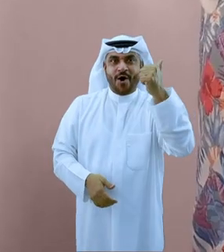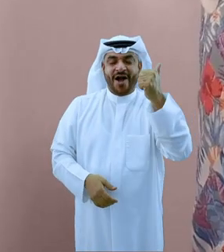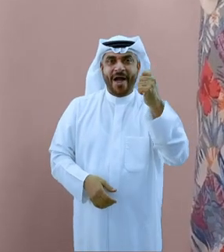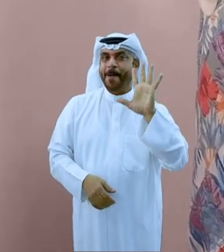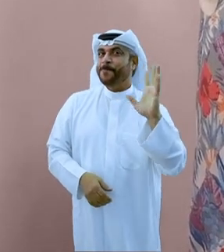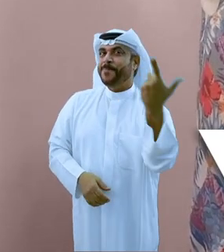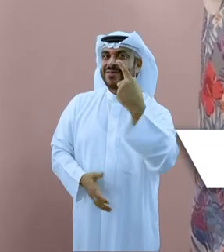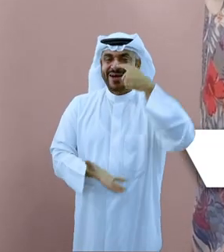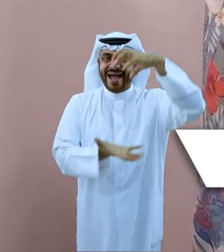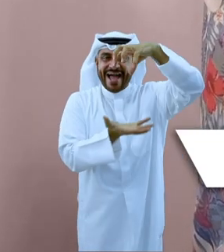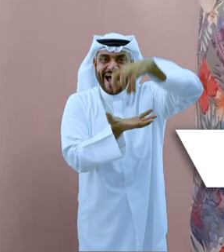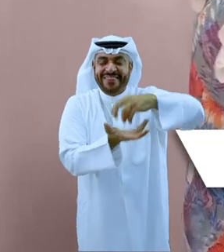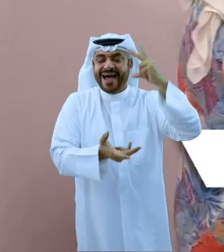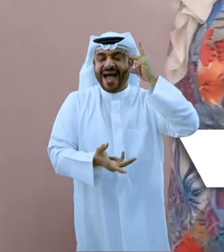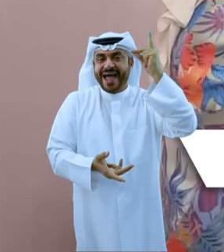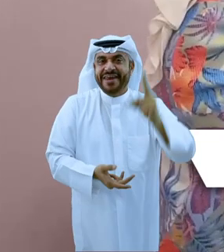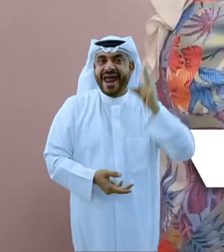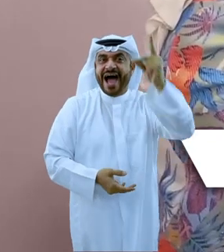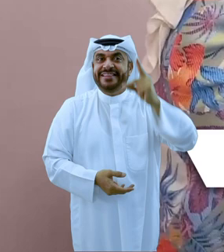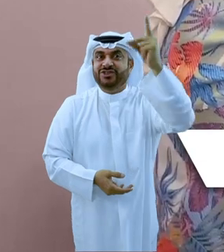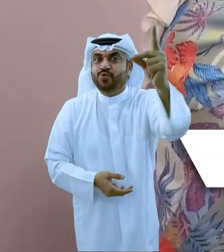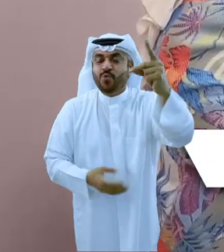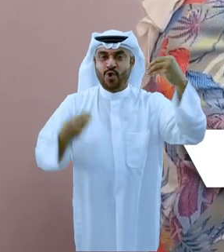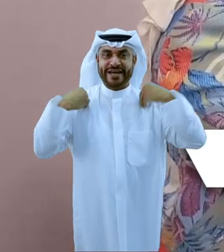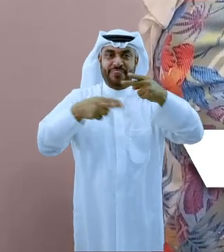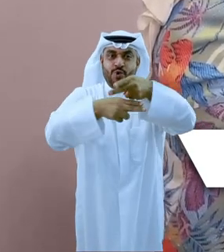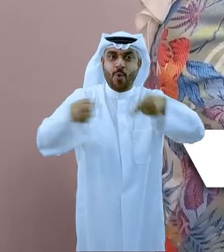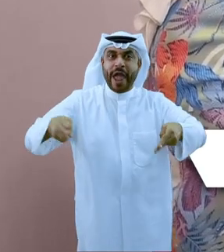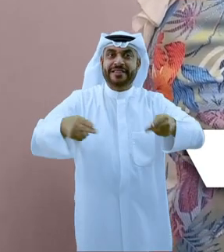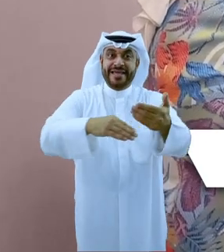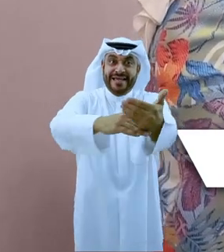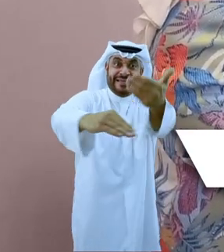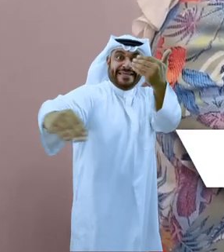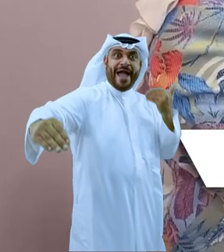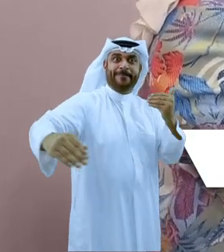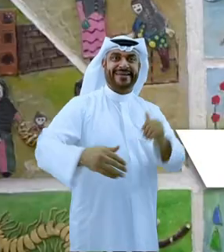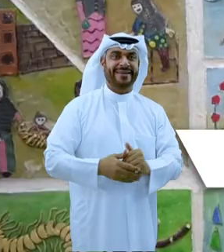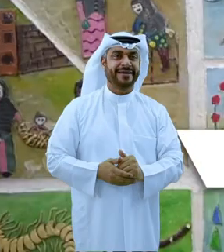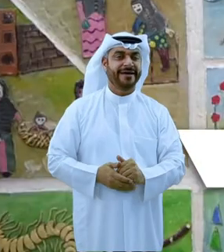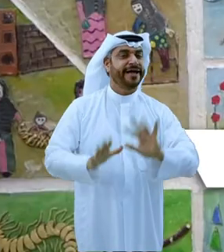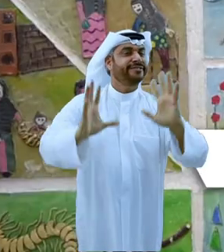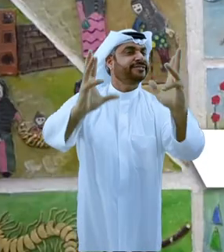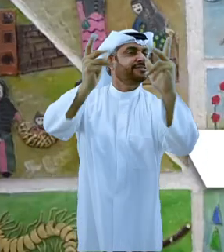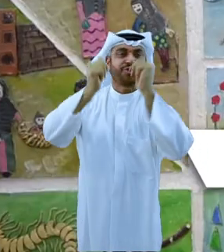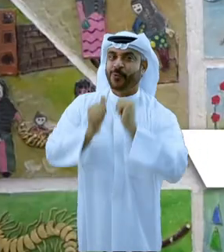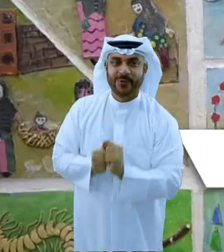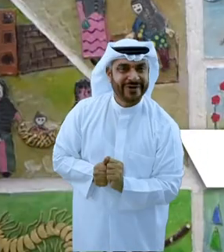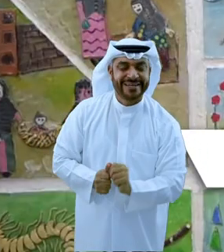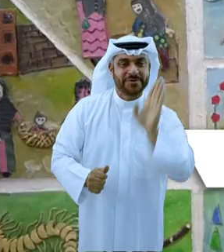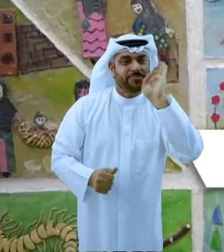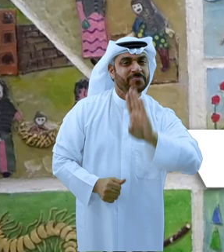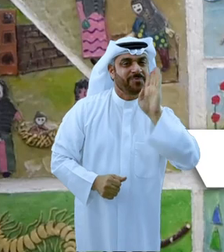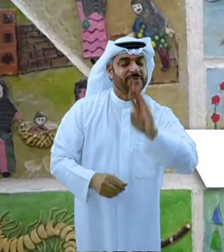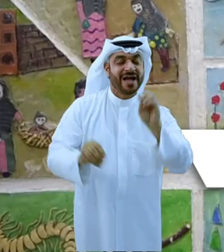تلافياً لهذا الأمر قام أعضاء مجلس إدارة نادي الطموح الرياضي الكويتي باستباق الأحداث وتمثل هذا